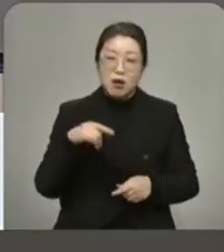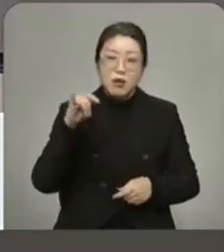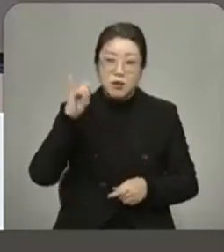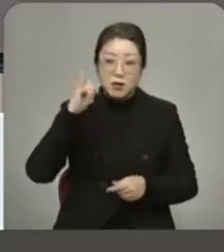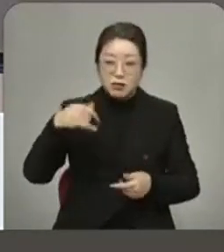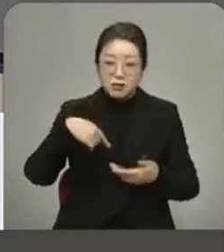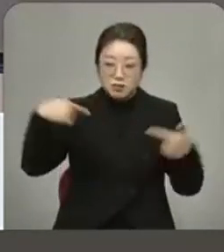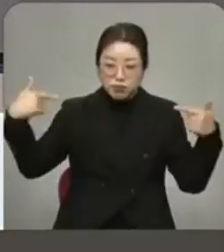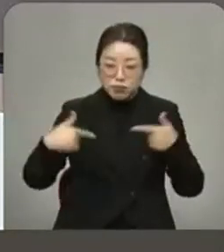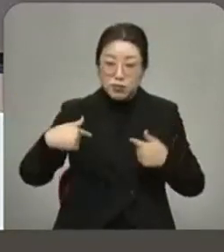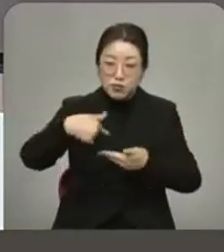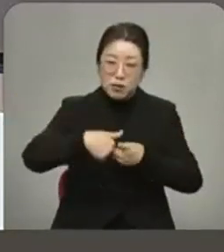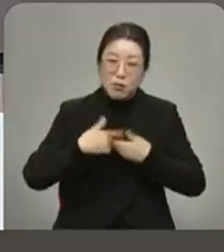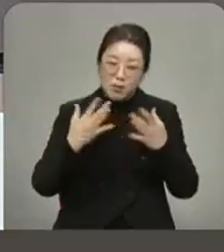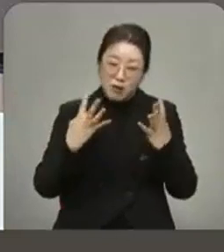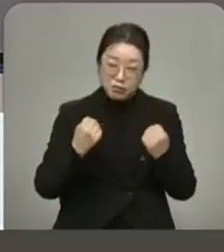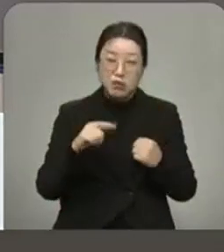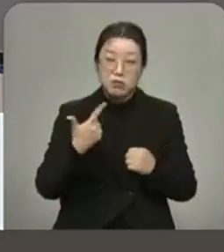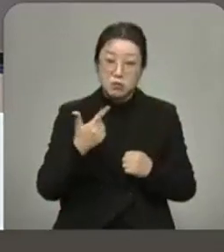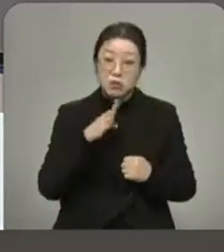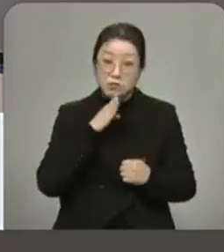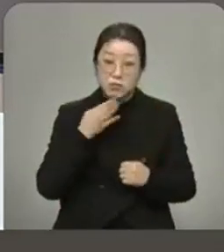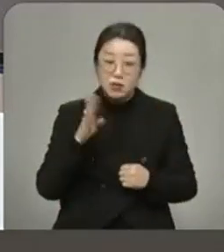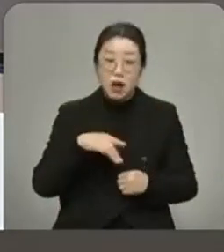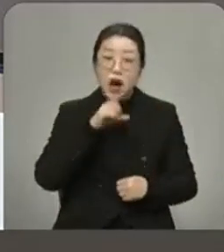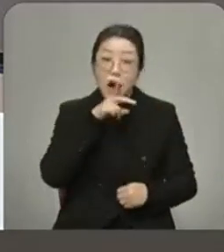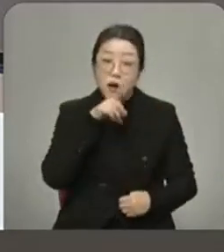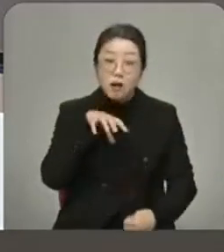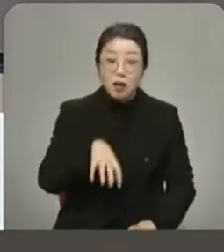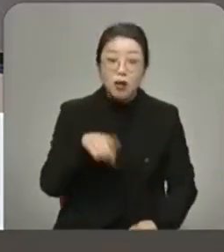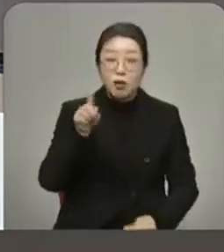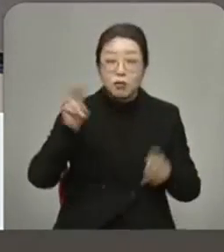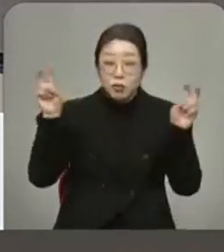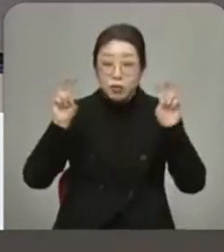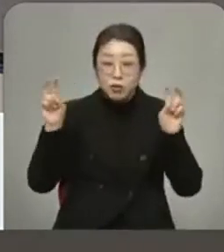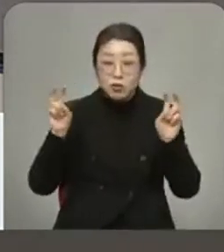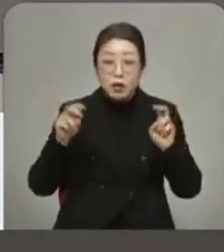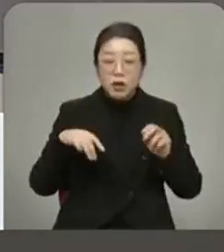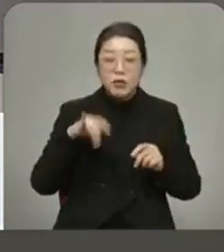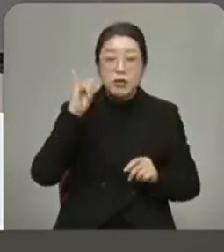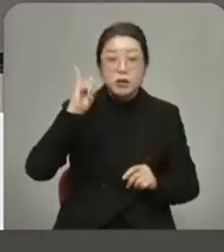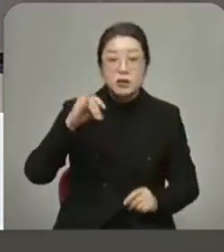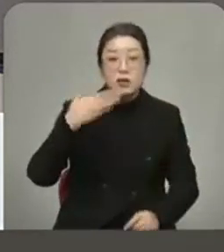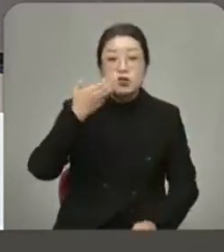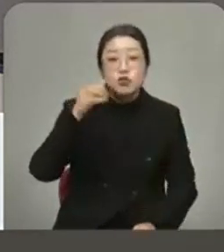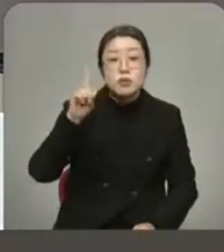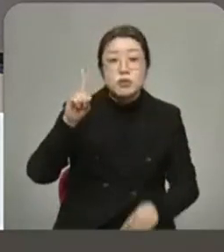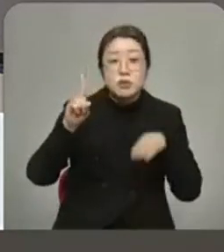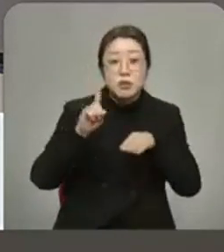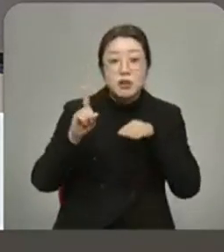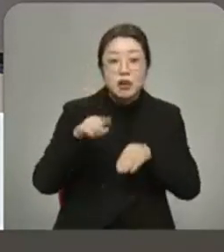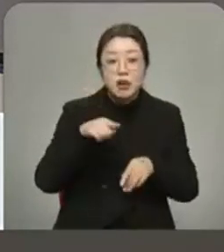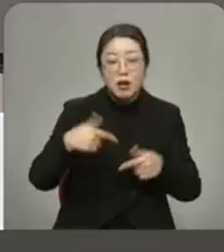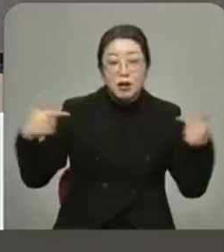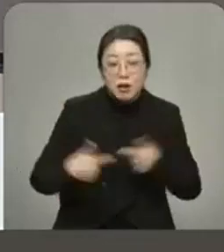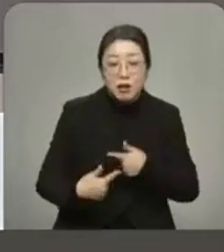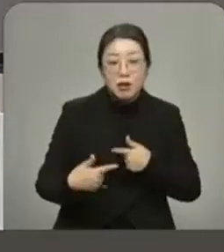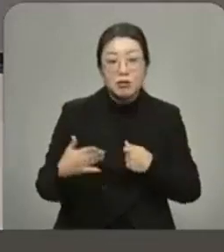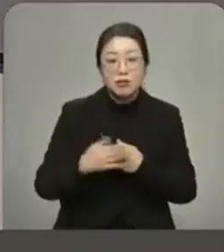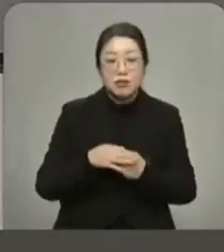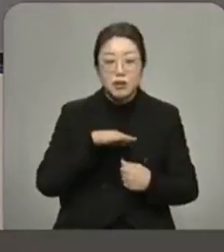정도로 감차 신청이 많지 않다는 이야기인데 최근 강릉에서 한 택시업체가 택시에 91대를 감차해 논란이 일고 있습니다